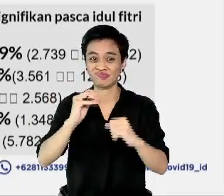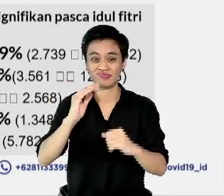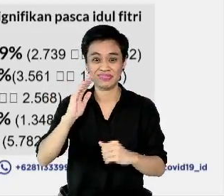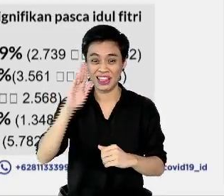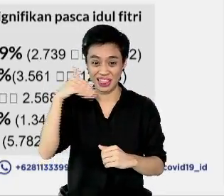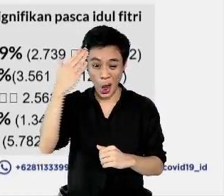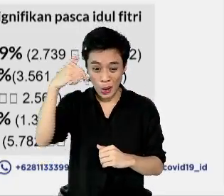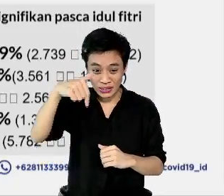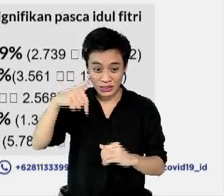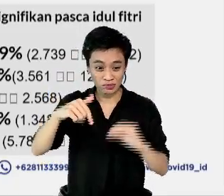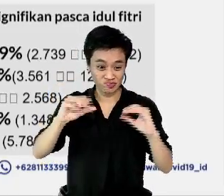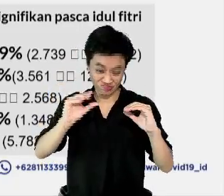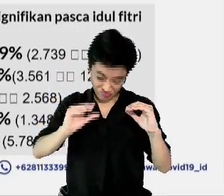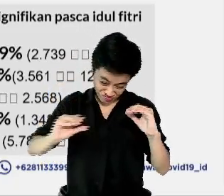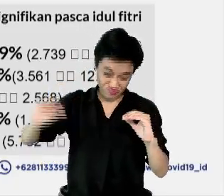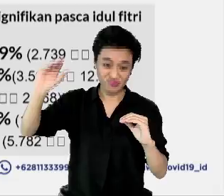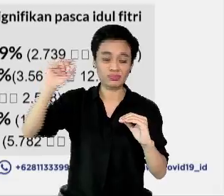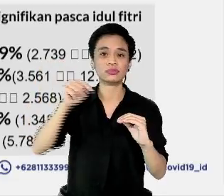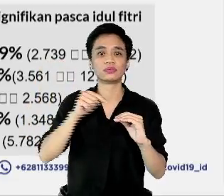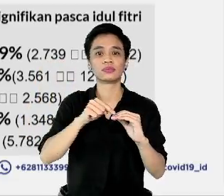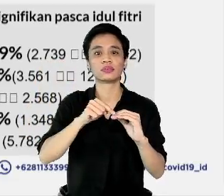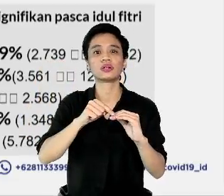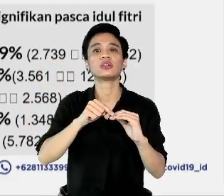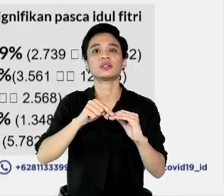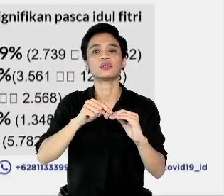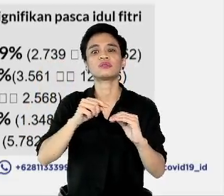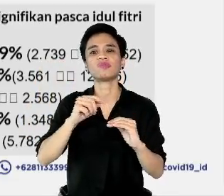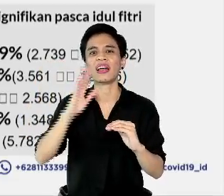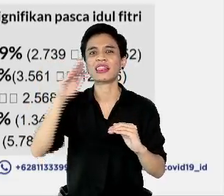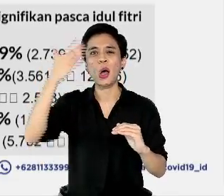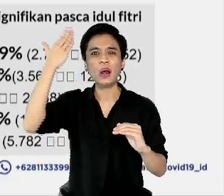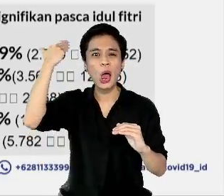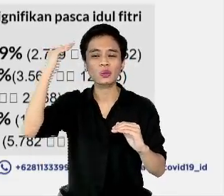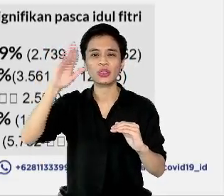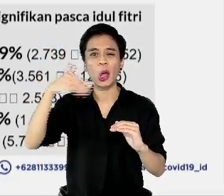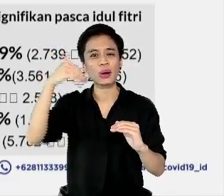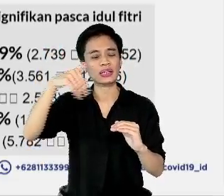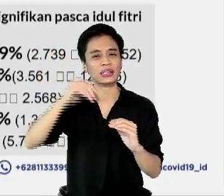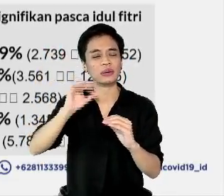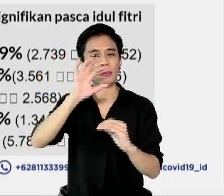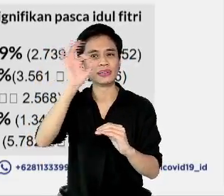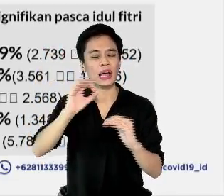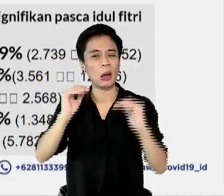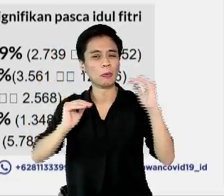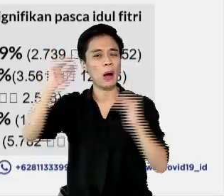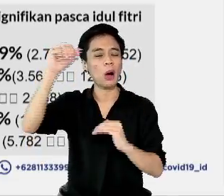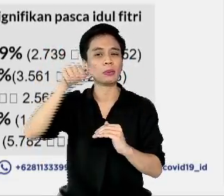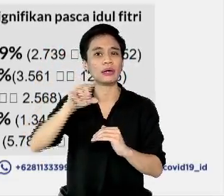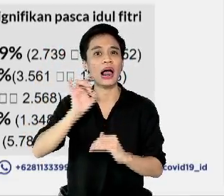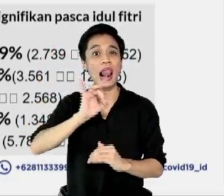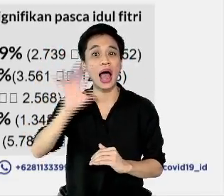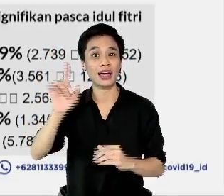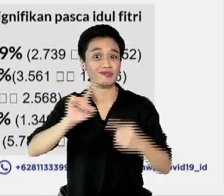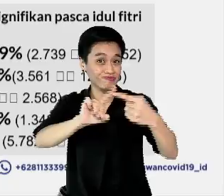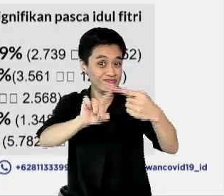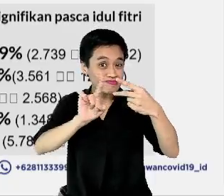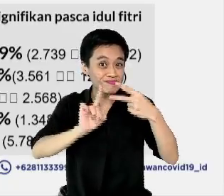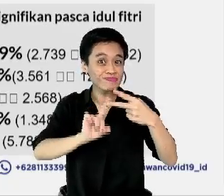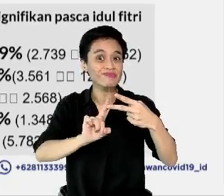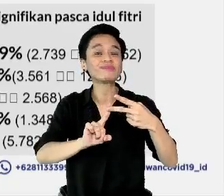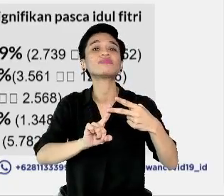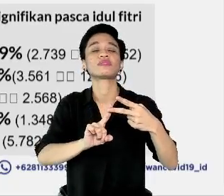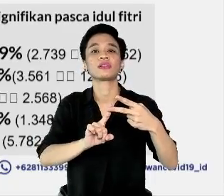ini bisa melampaui persentase kenaikan kasus di tahun lalu. Kemudian pembelajaran yang kedua